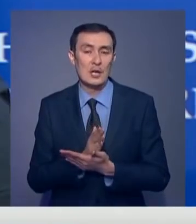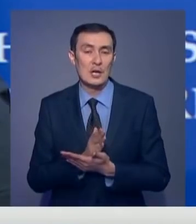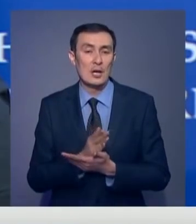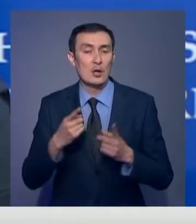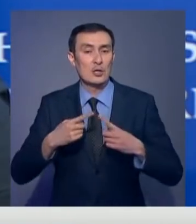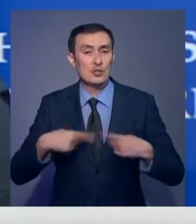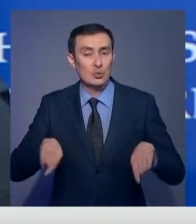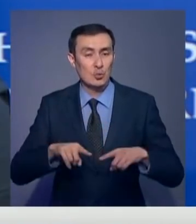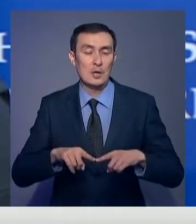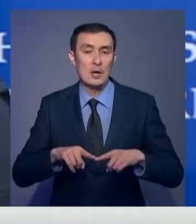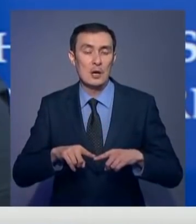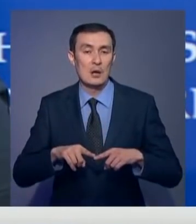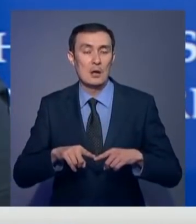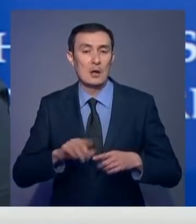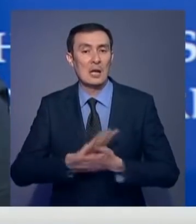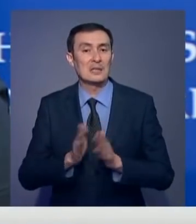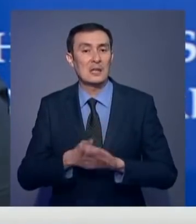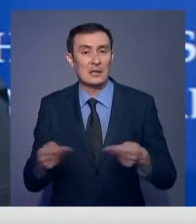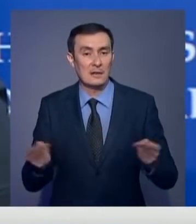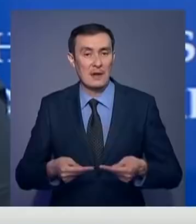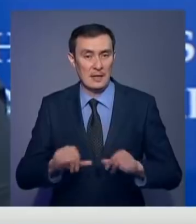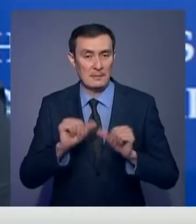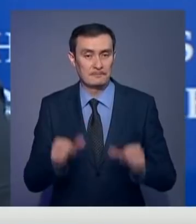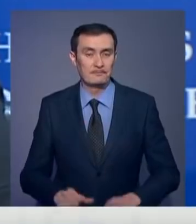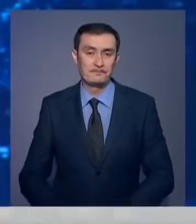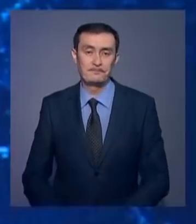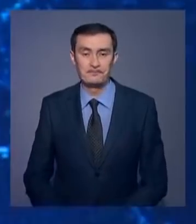институт контрактования.